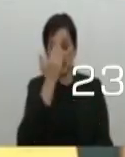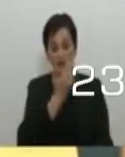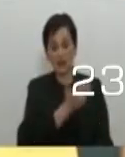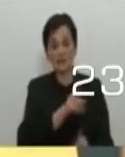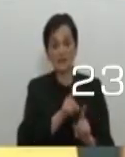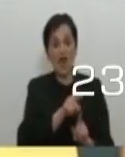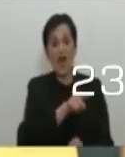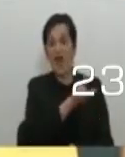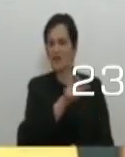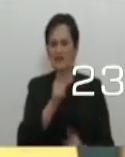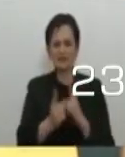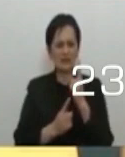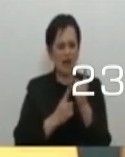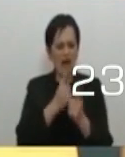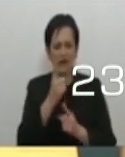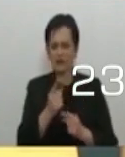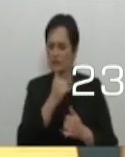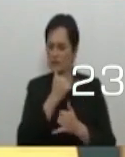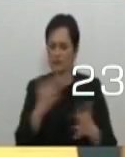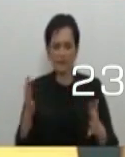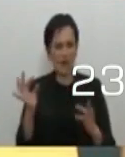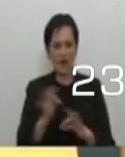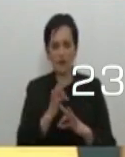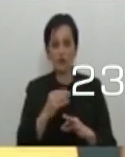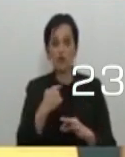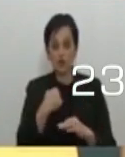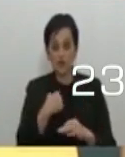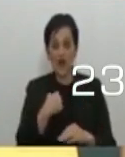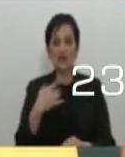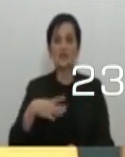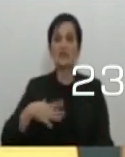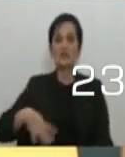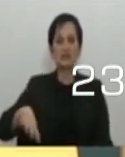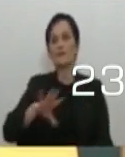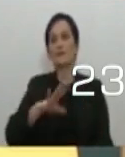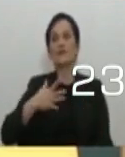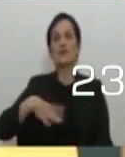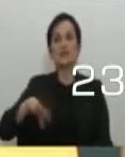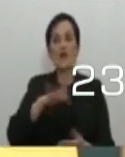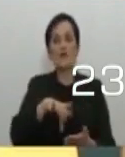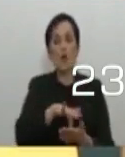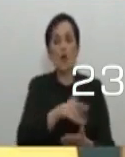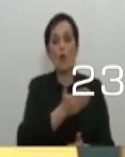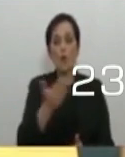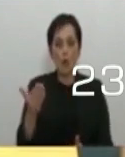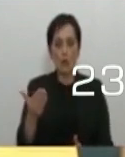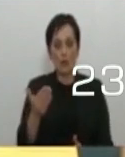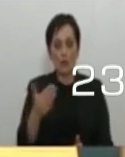ეს ხალხი არ გასწორდება, არ გამოსწორდება ჩვენ და საქართველოს. საქართველოს მოქალაქეებს